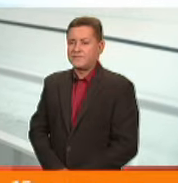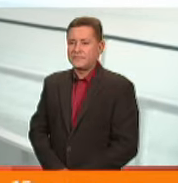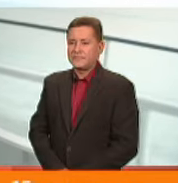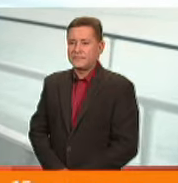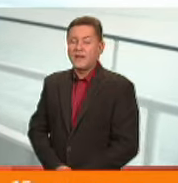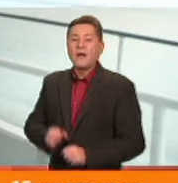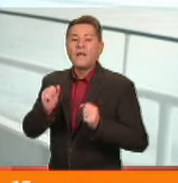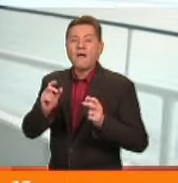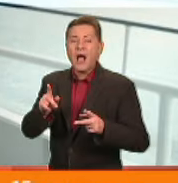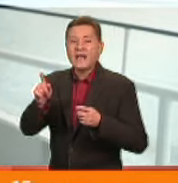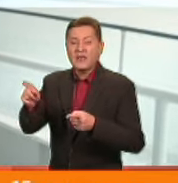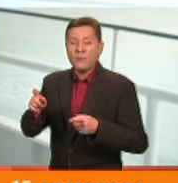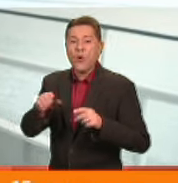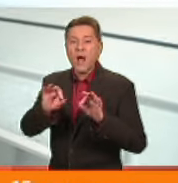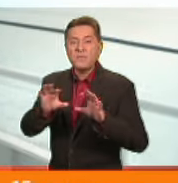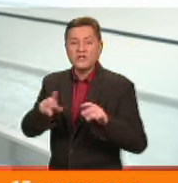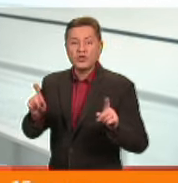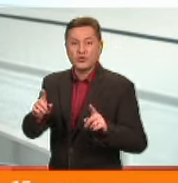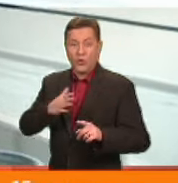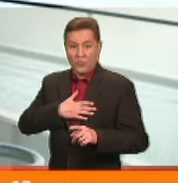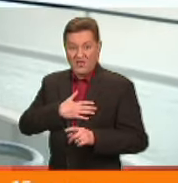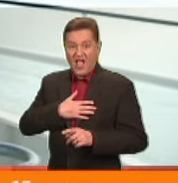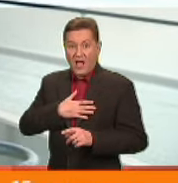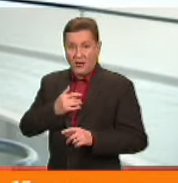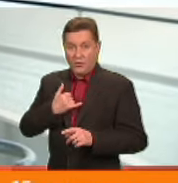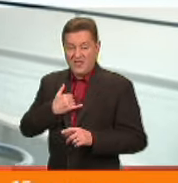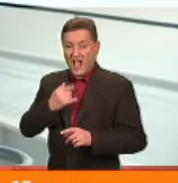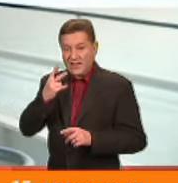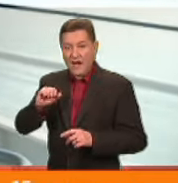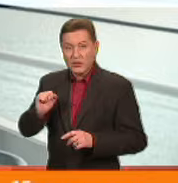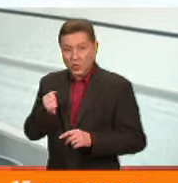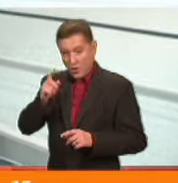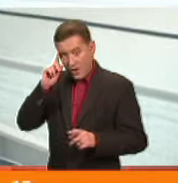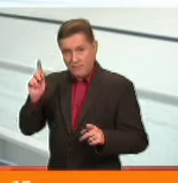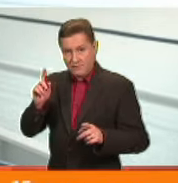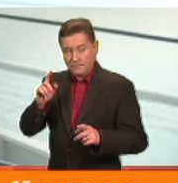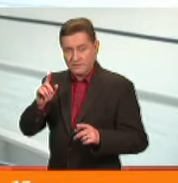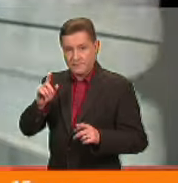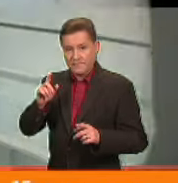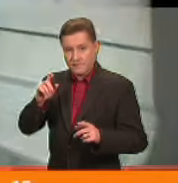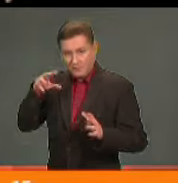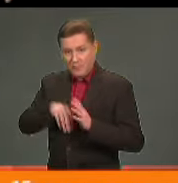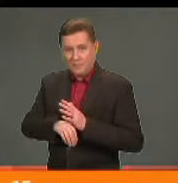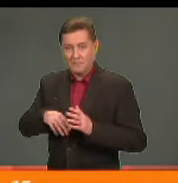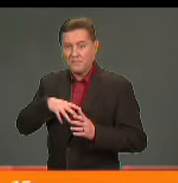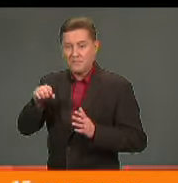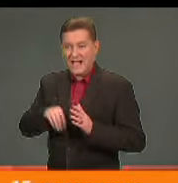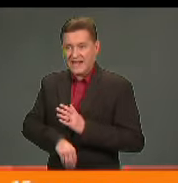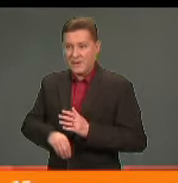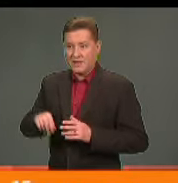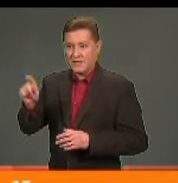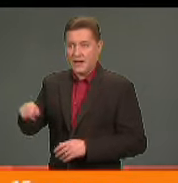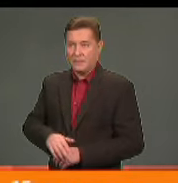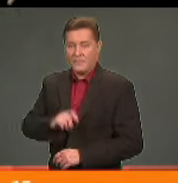Как ему объяснить, что у меня два друга погибли в Полтаве? И что я семьям этим помогаю, понимаешь, как? Ну, как? Ну, конечно,